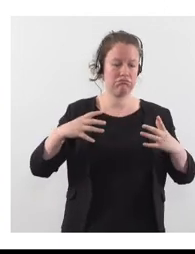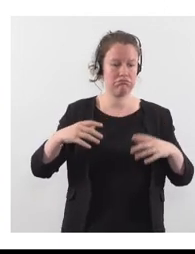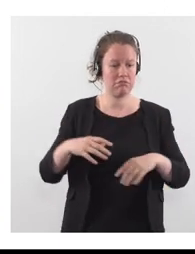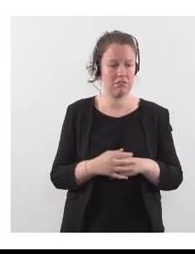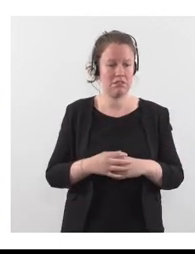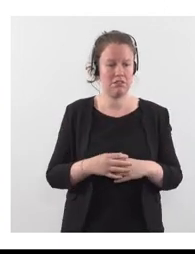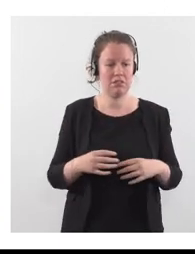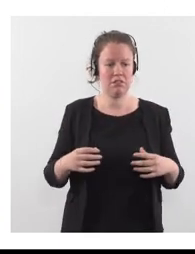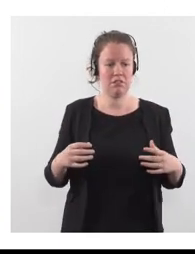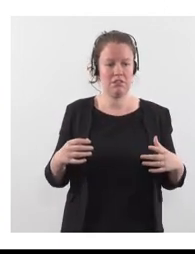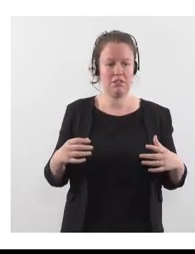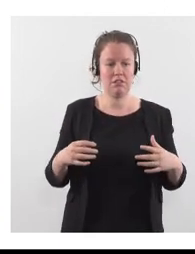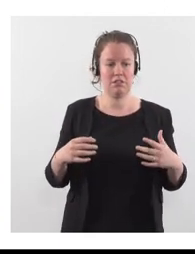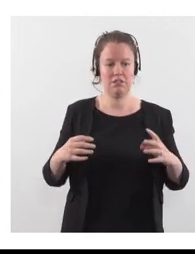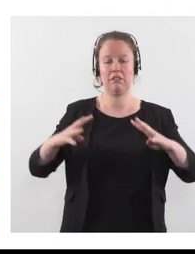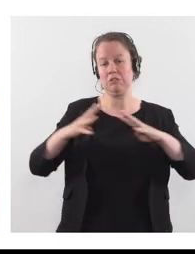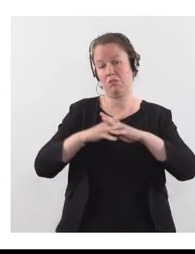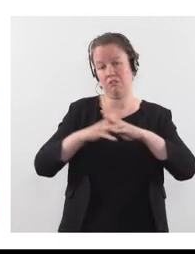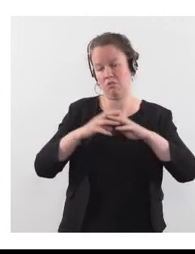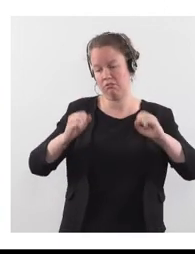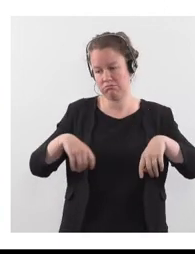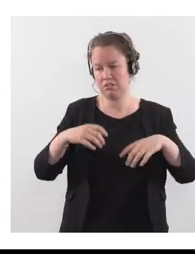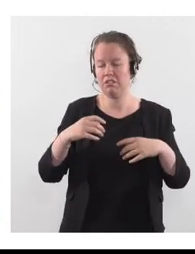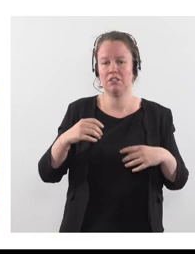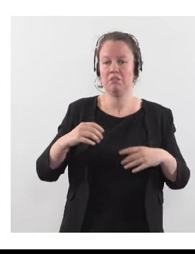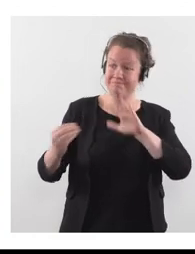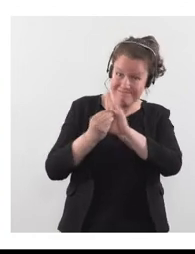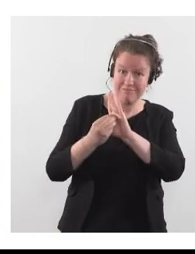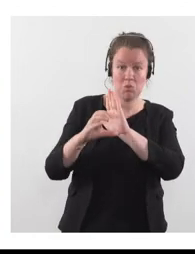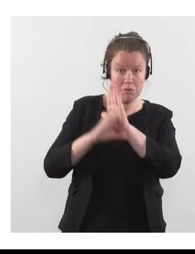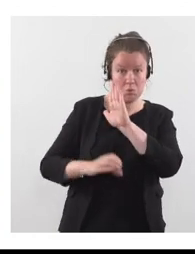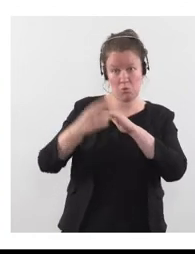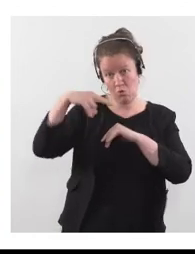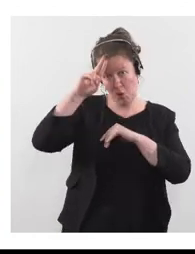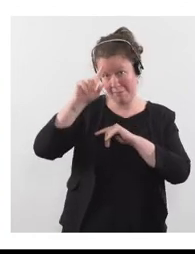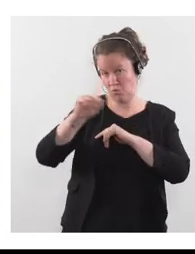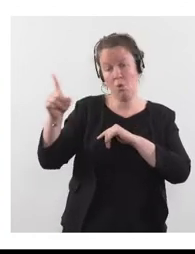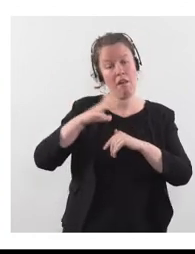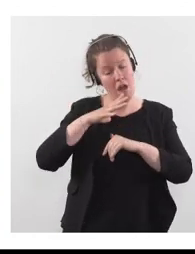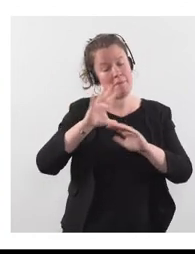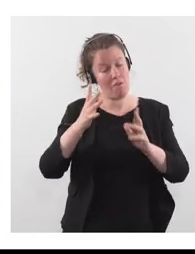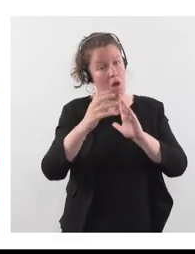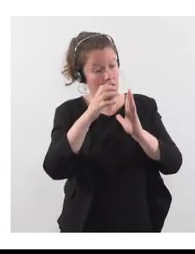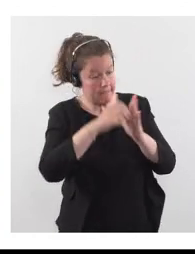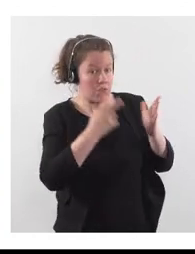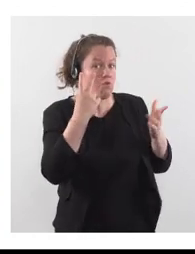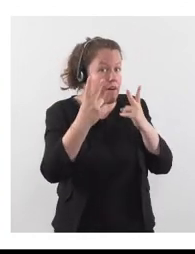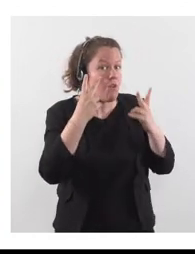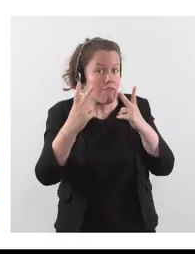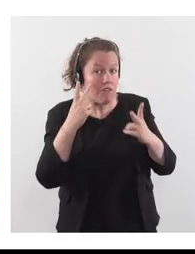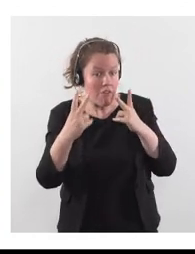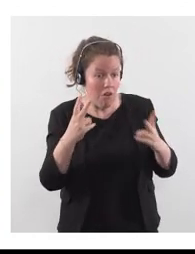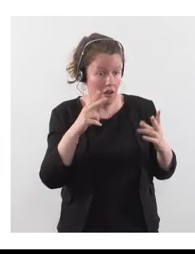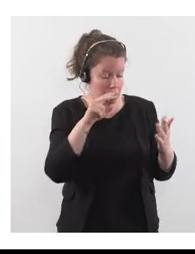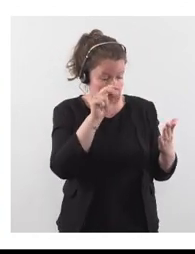transparence qui le mentionne dans les récits, mais cela n'a pas encore été